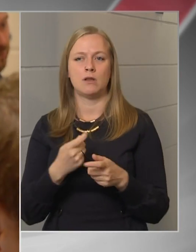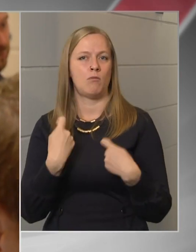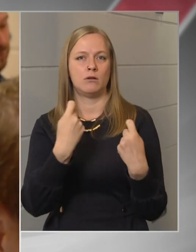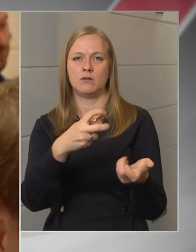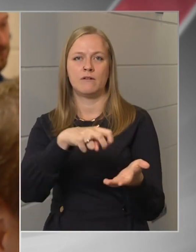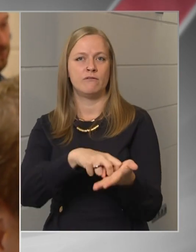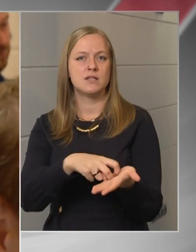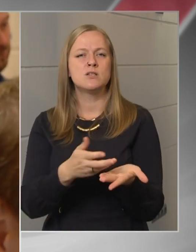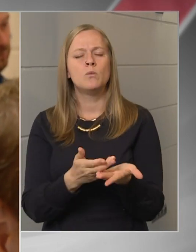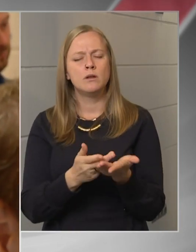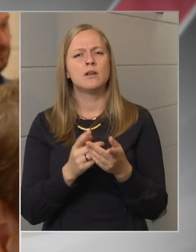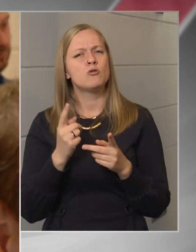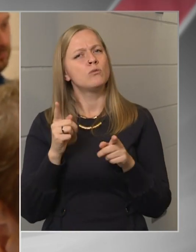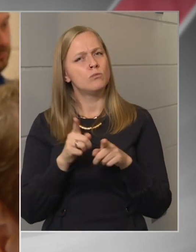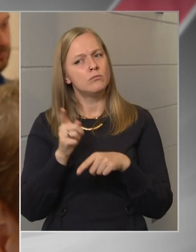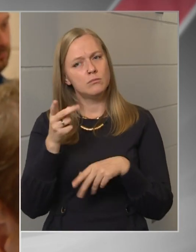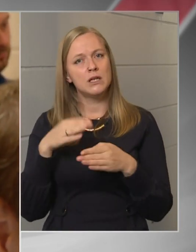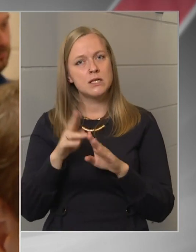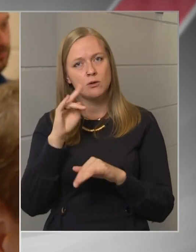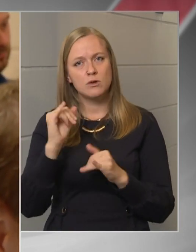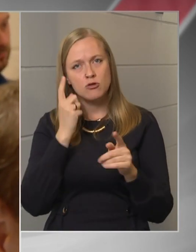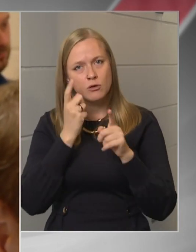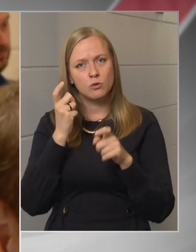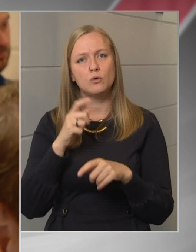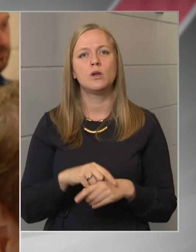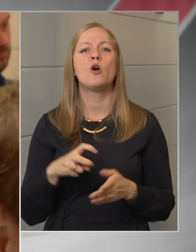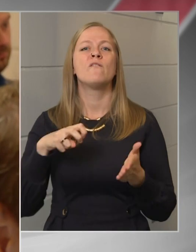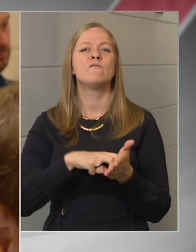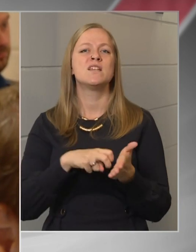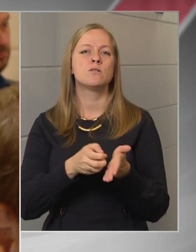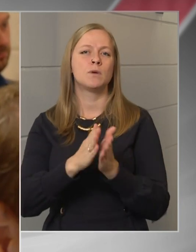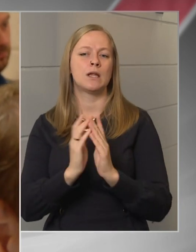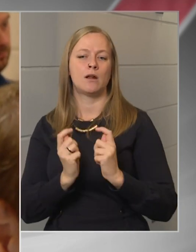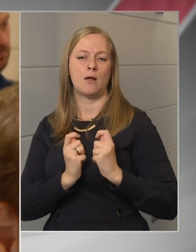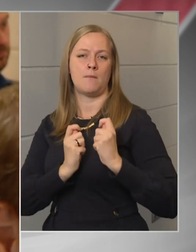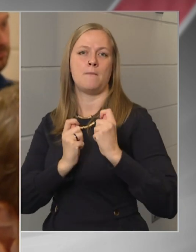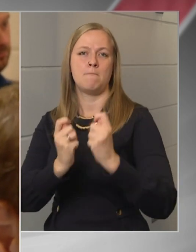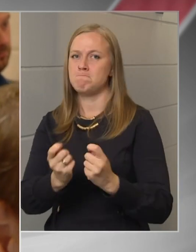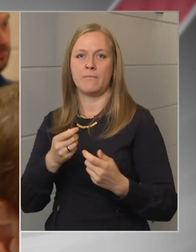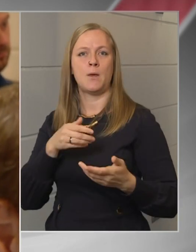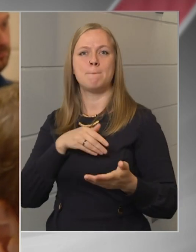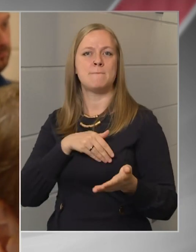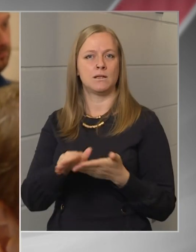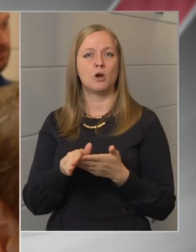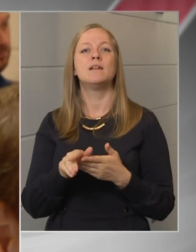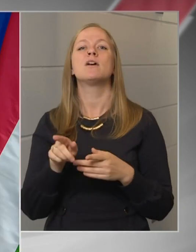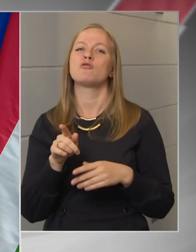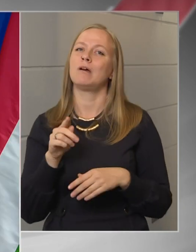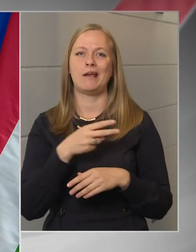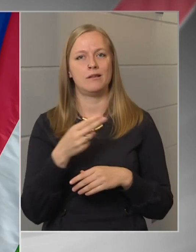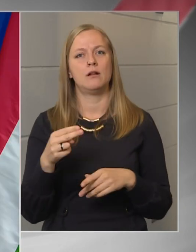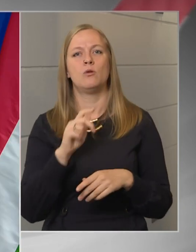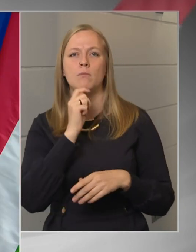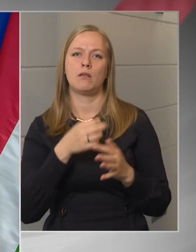És ön is úgy értékeli-e, miniszter úr, hogy a vízum kérelem kiadásának a megtagadása Magyarország megalázását jelenti?